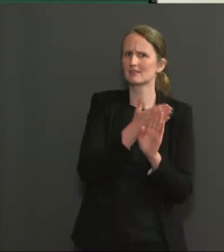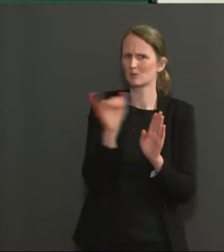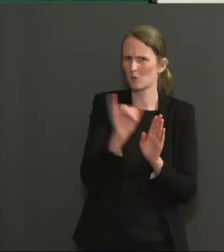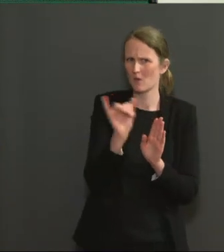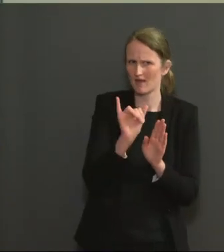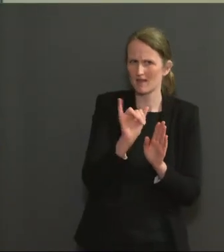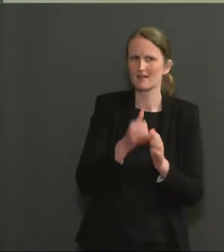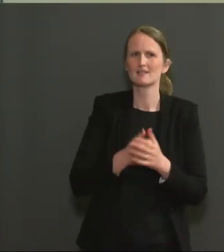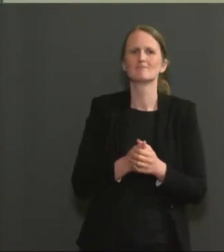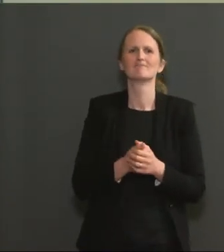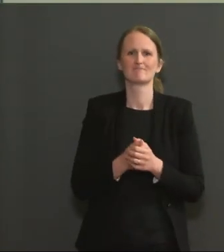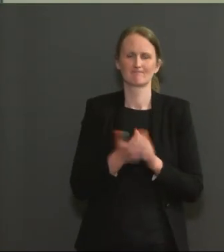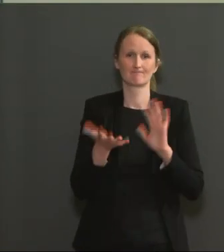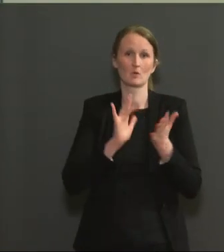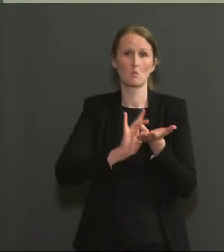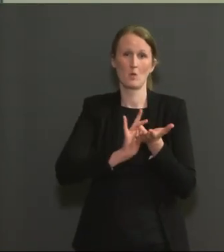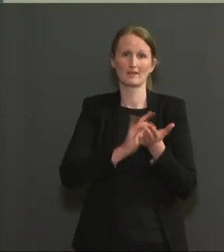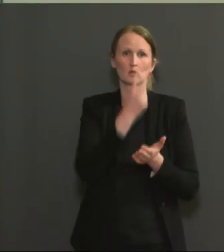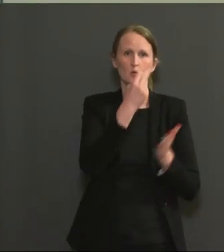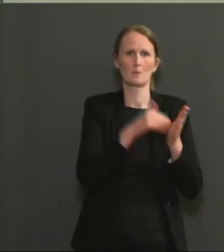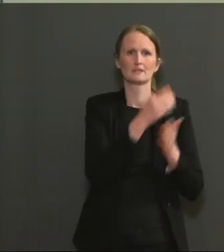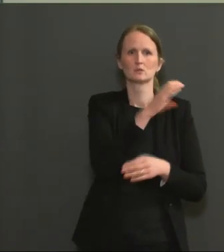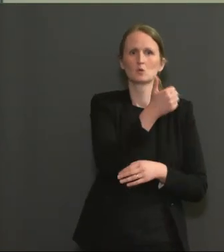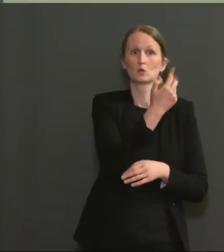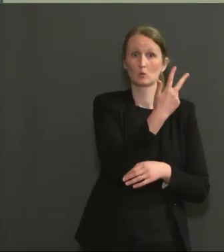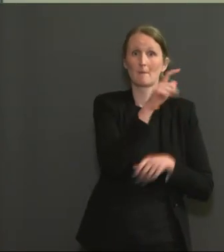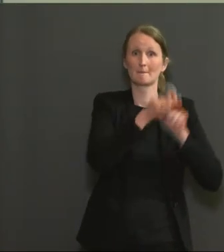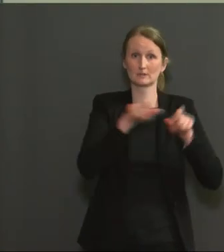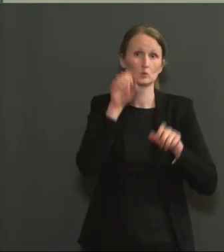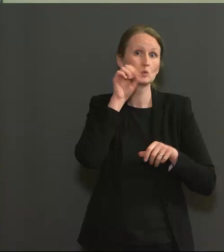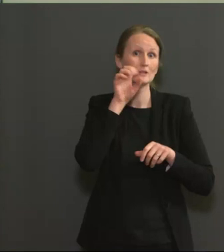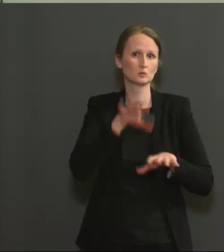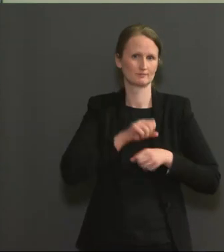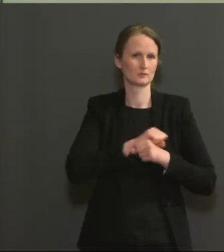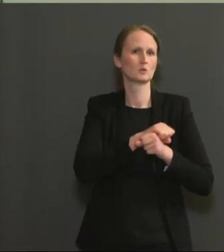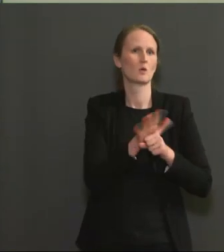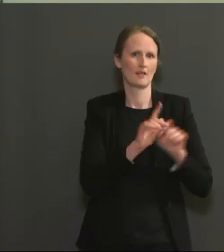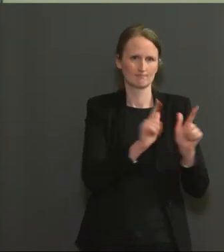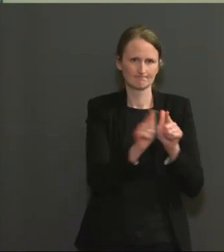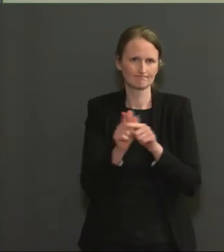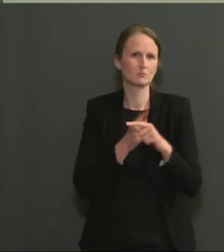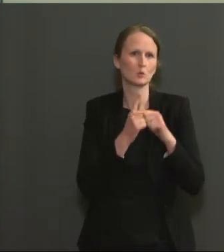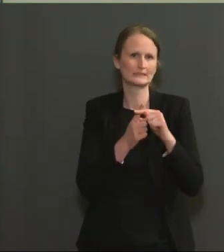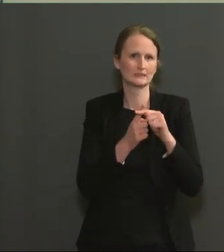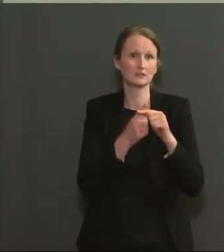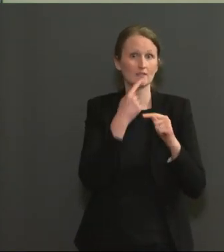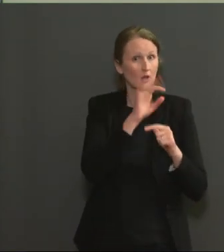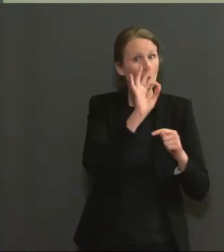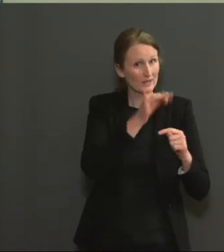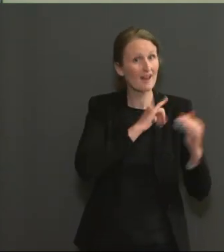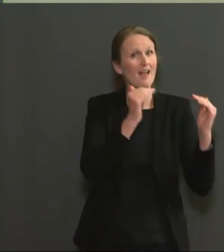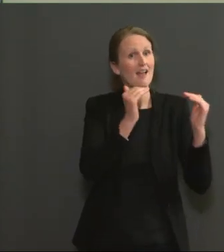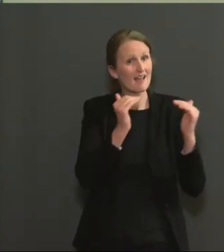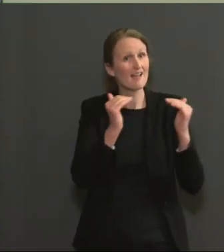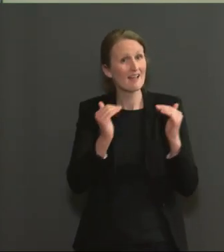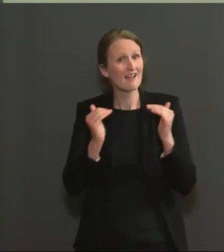de 263 nouveaux cas par jour c'est donc toujours une diminution mais une diminution de j'aiie veut dire seulement 10 %